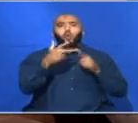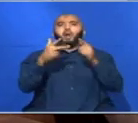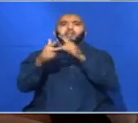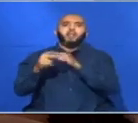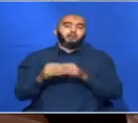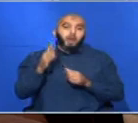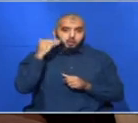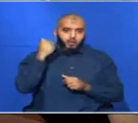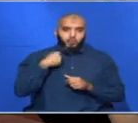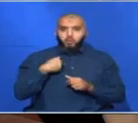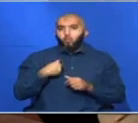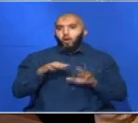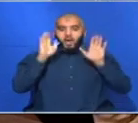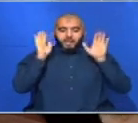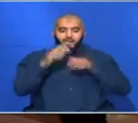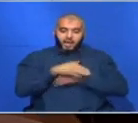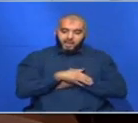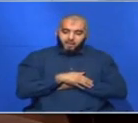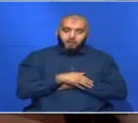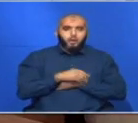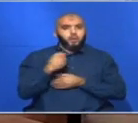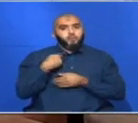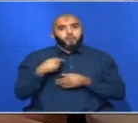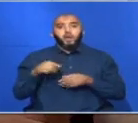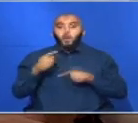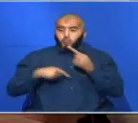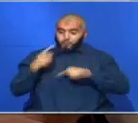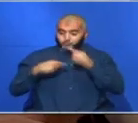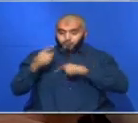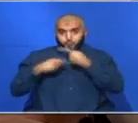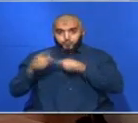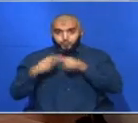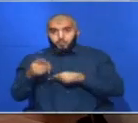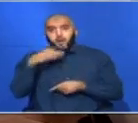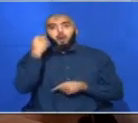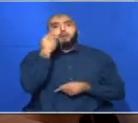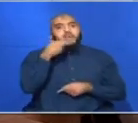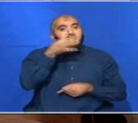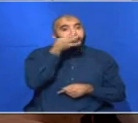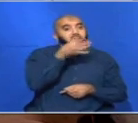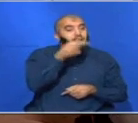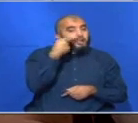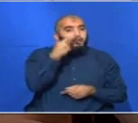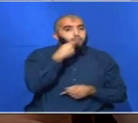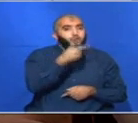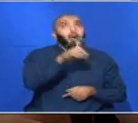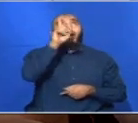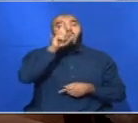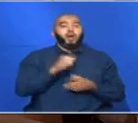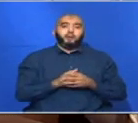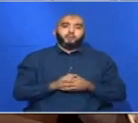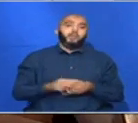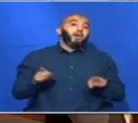مستمر لانني ذكرت ربي عندما صليت وعندما اصوم فانني في ذكر لانني